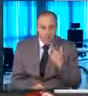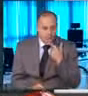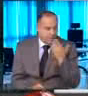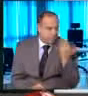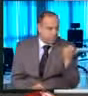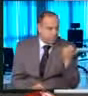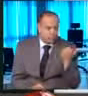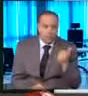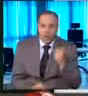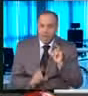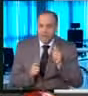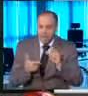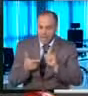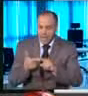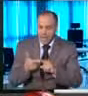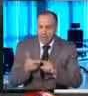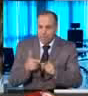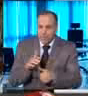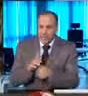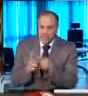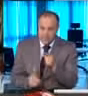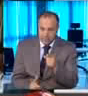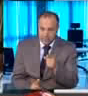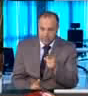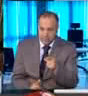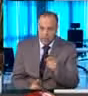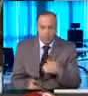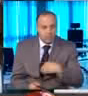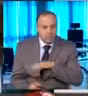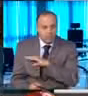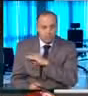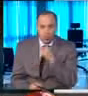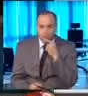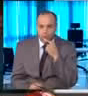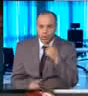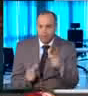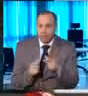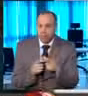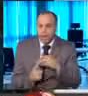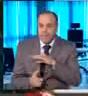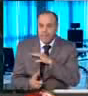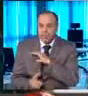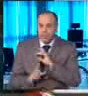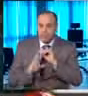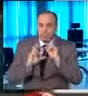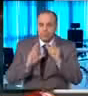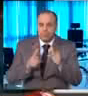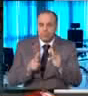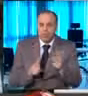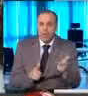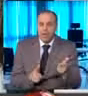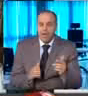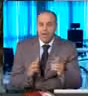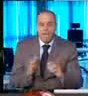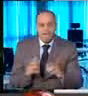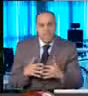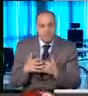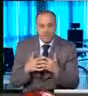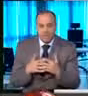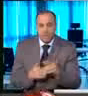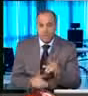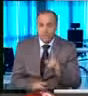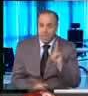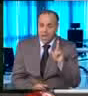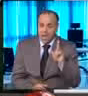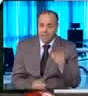الأخير أنه كلف نائبه مايكل بينس بتولي قيادة الفريق المشرف على انتقال السلطة في البيت الأبيض. وكان